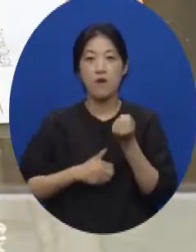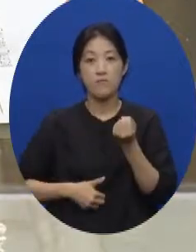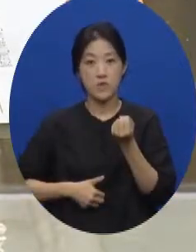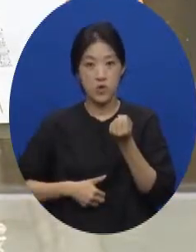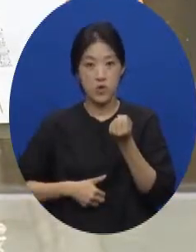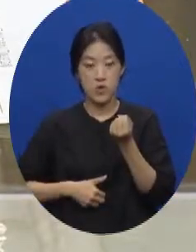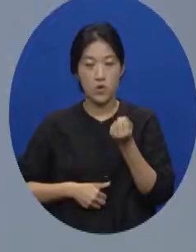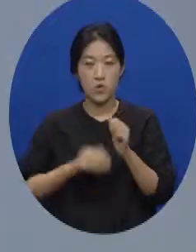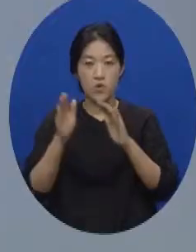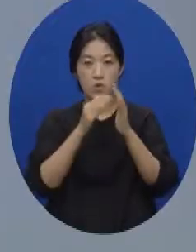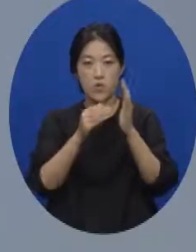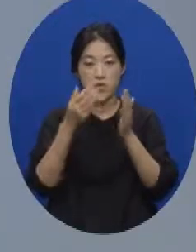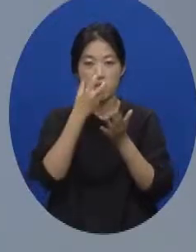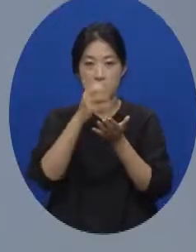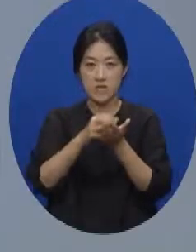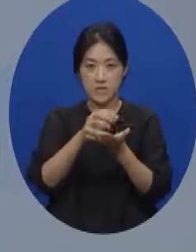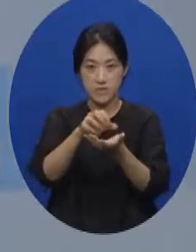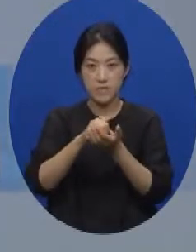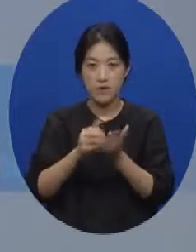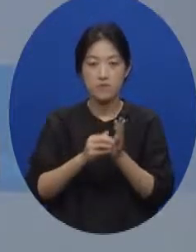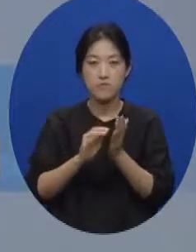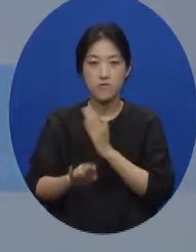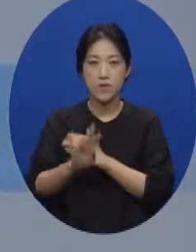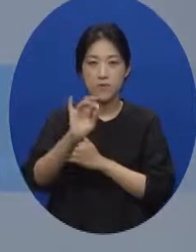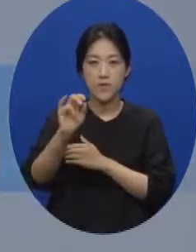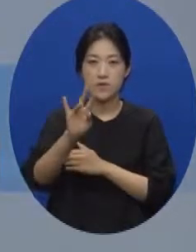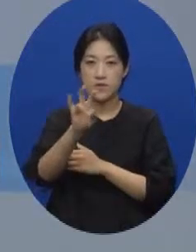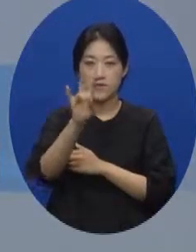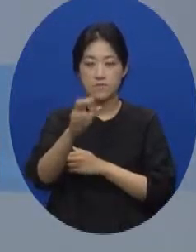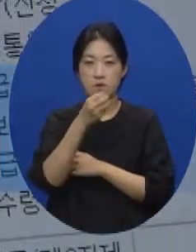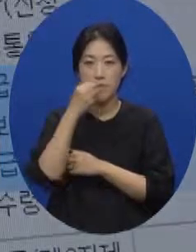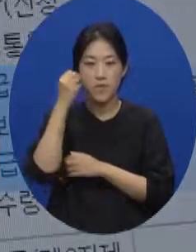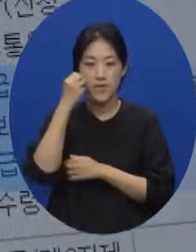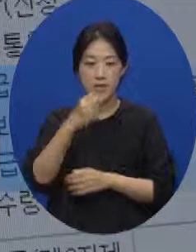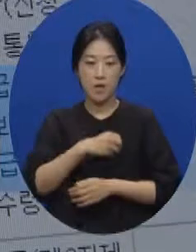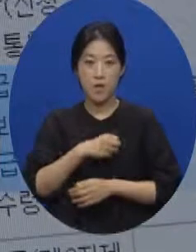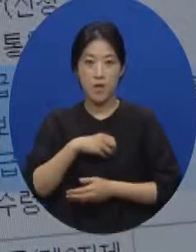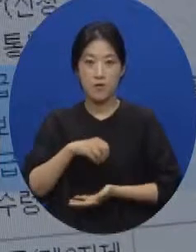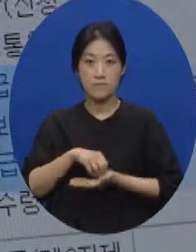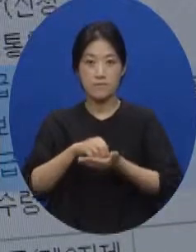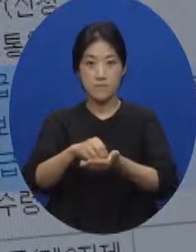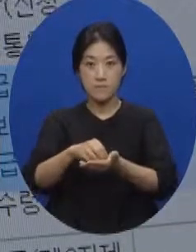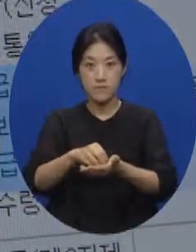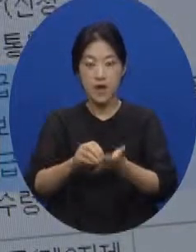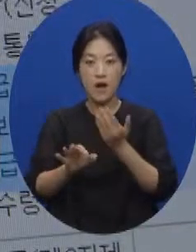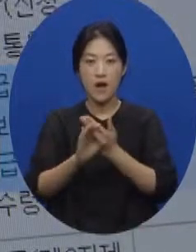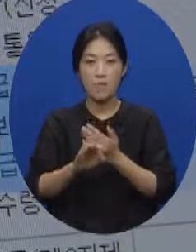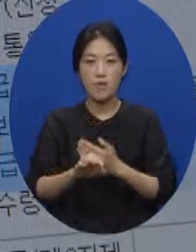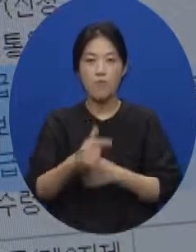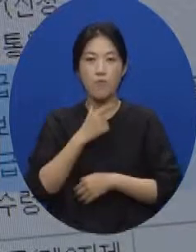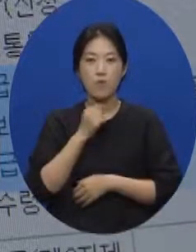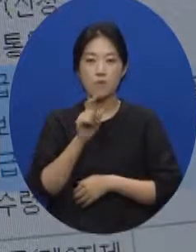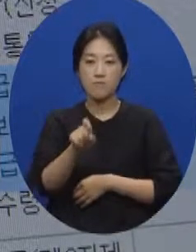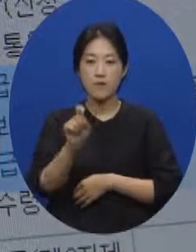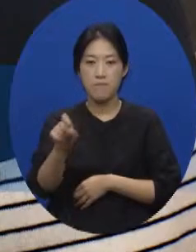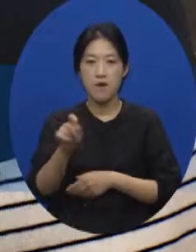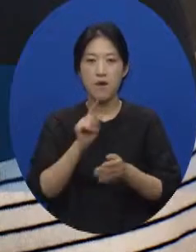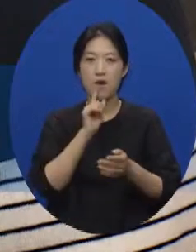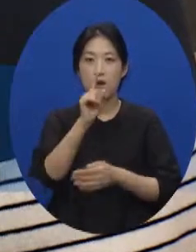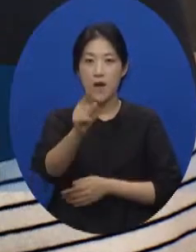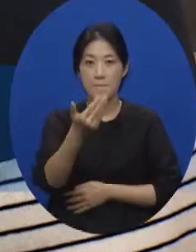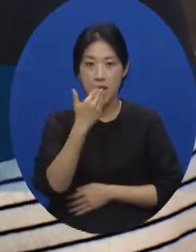공인인증서를 발급받은 뒤 민원 24 홈페이지에 회원가입을 하면 민원을 신청할 수 있습니다